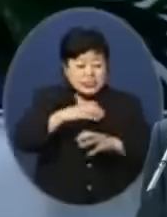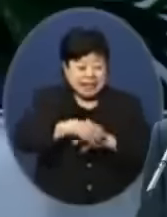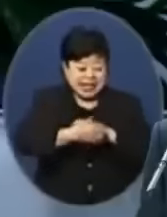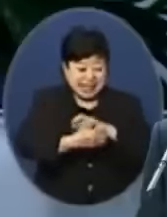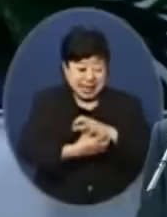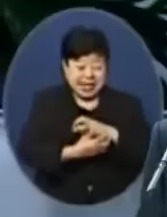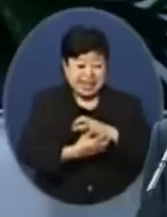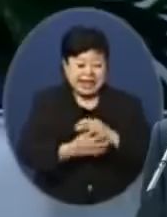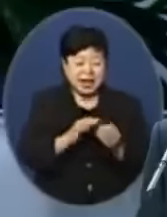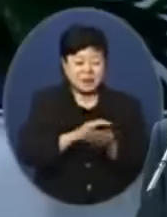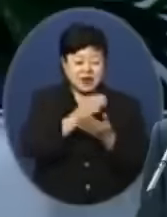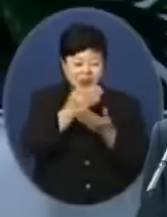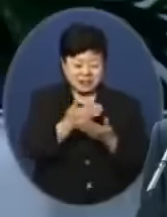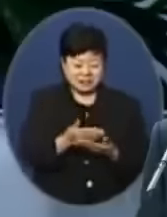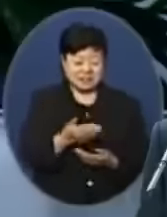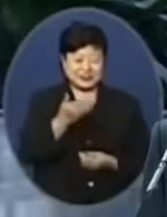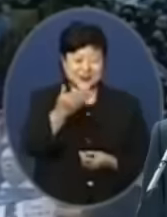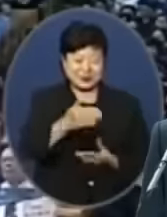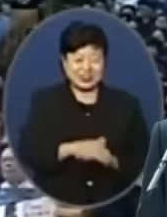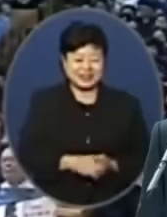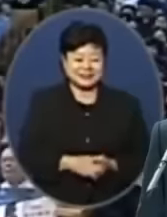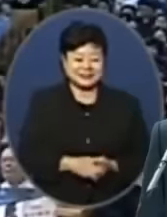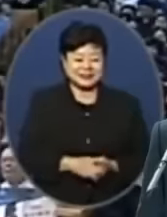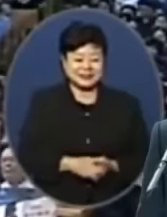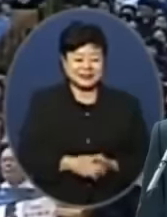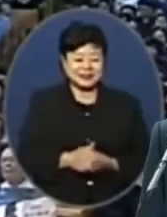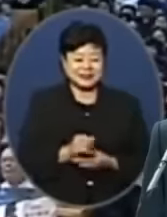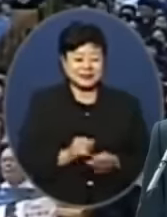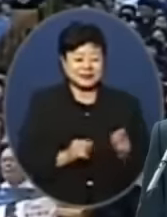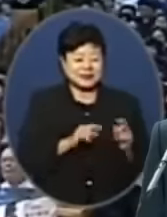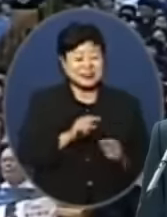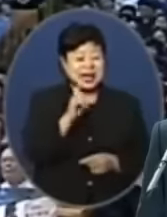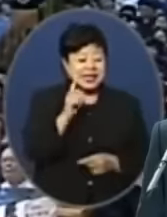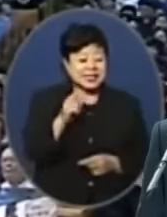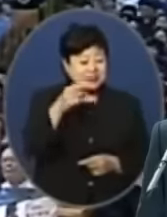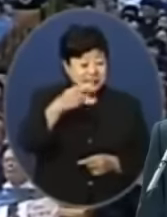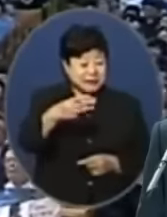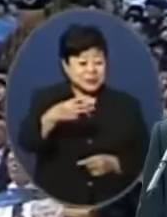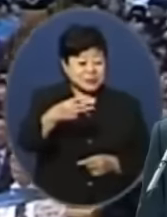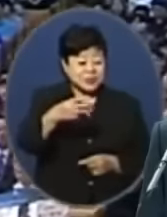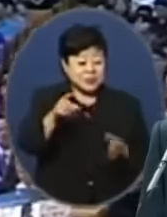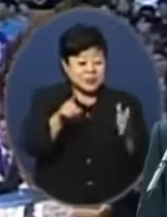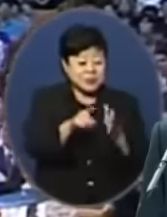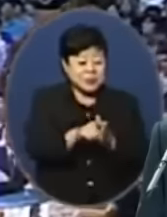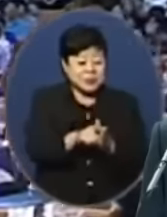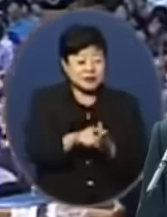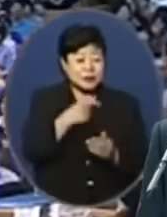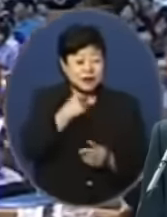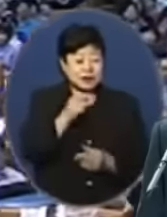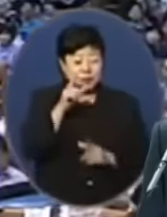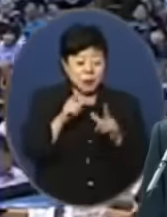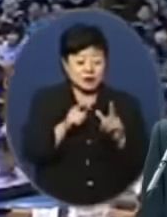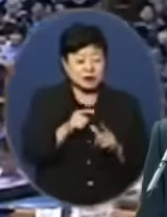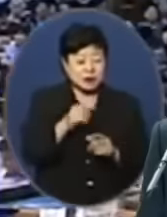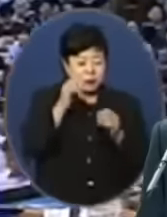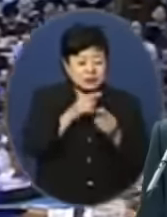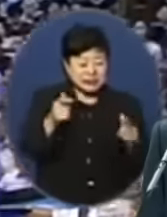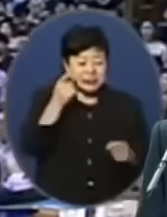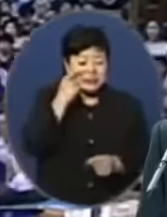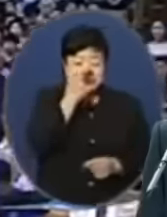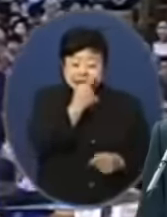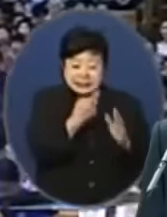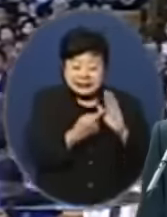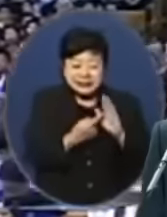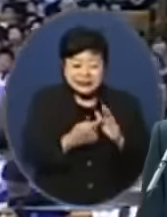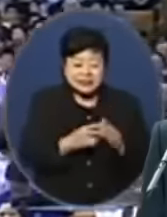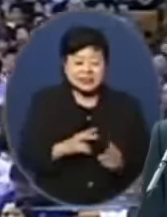세계를 변화시키는 것입니다. 히브리서 11장 1절로 3절에 믿음은 바라는 것들의 실상이요 보이지 않는 것들의